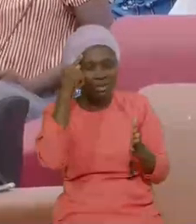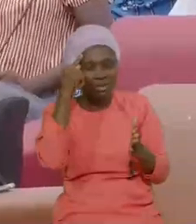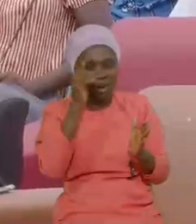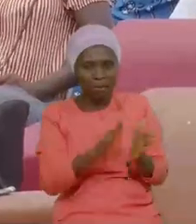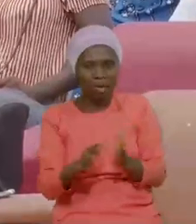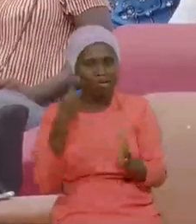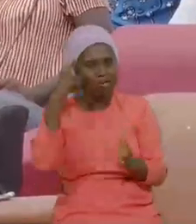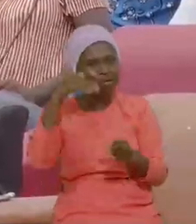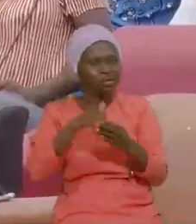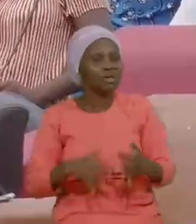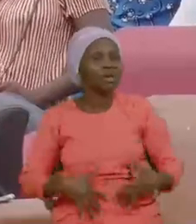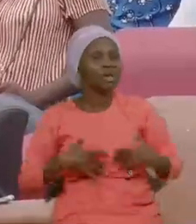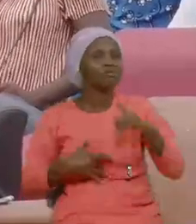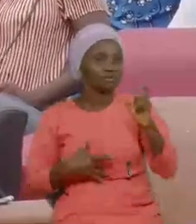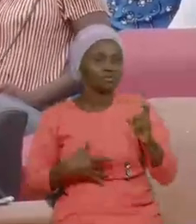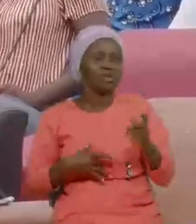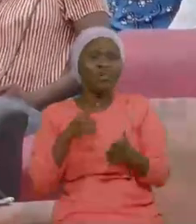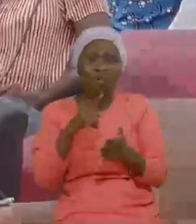Qu'est-ce que tu vises dans la vie?